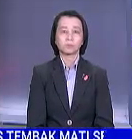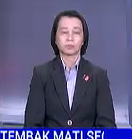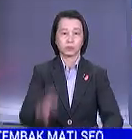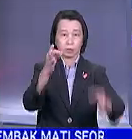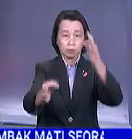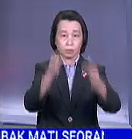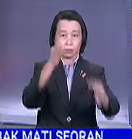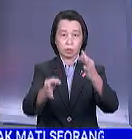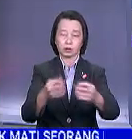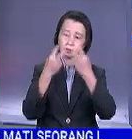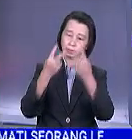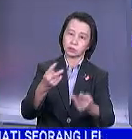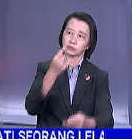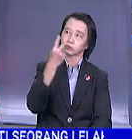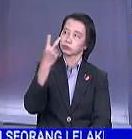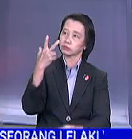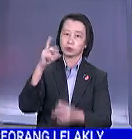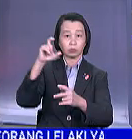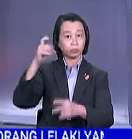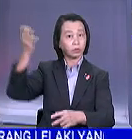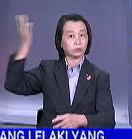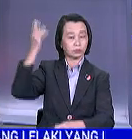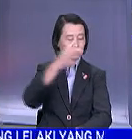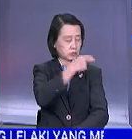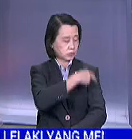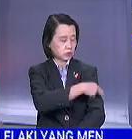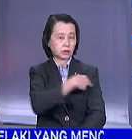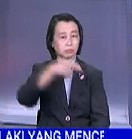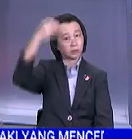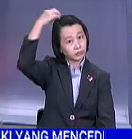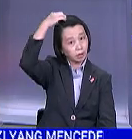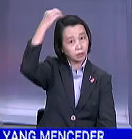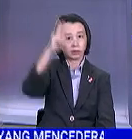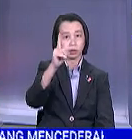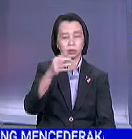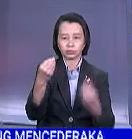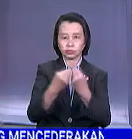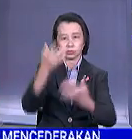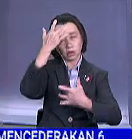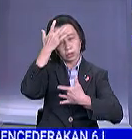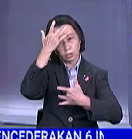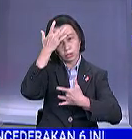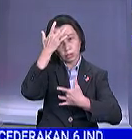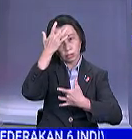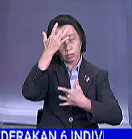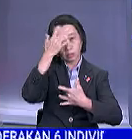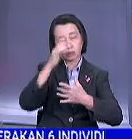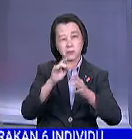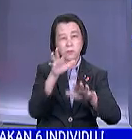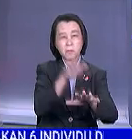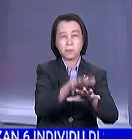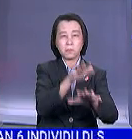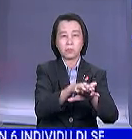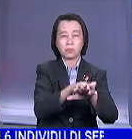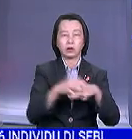Jika kita melihat beberapa bulan lalu, kebanyakan hospital di Selangor dan Kuala Lumpur menerima jumlah pesakit COVID-19 yang tinggi.